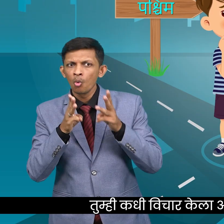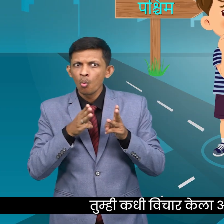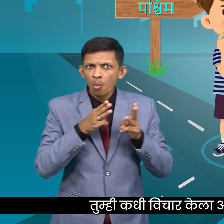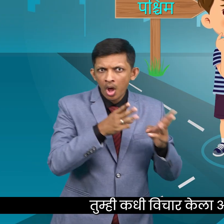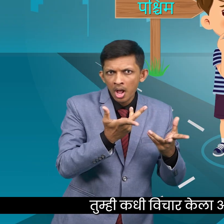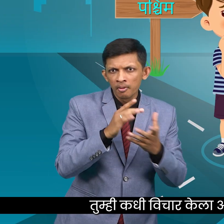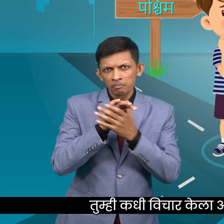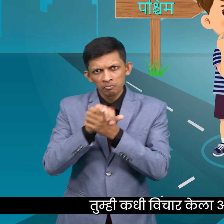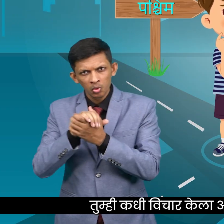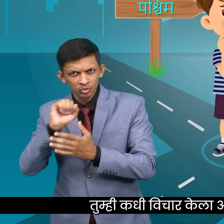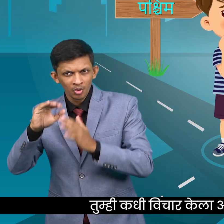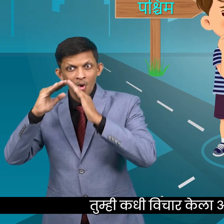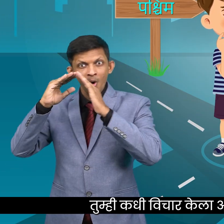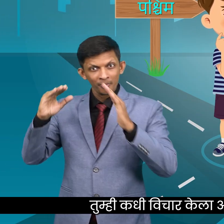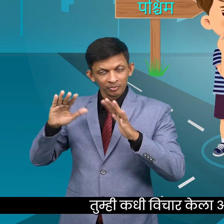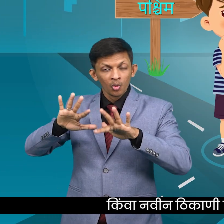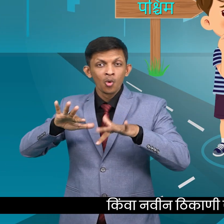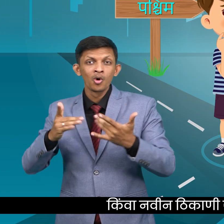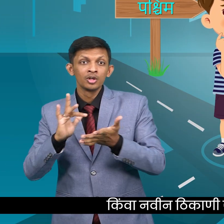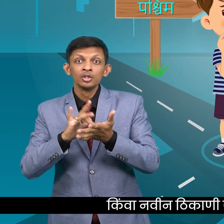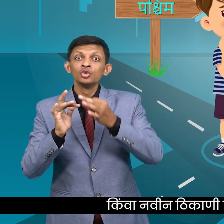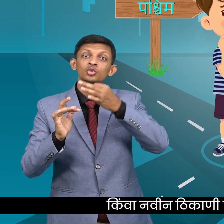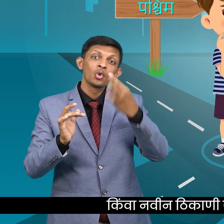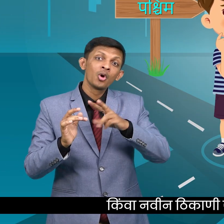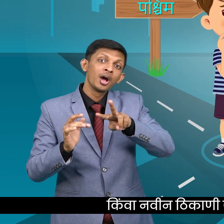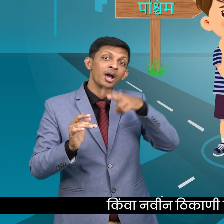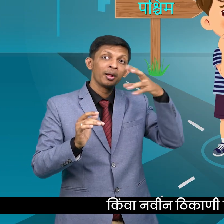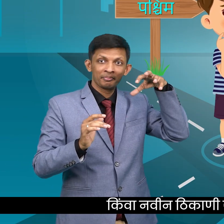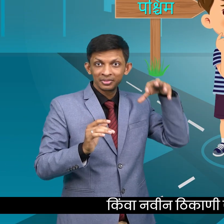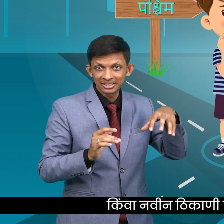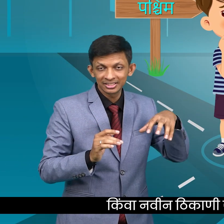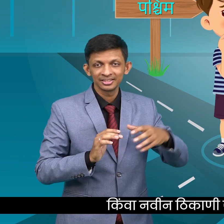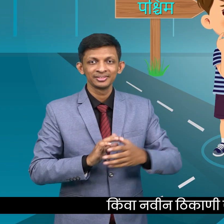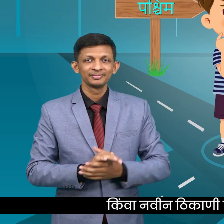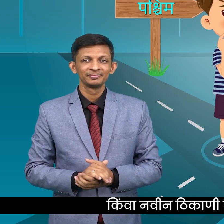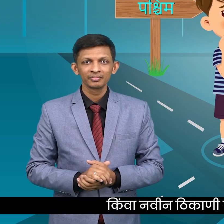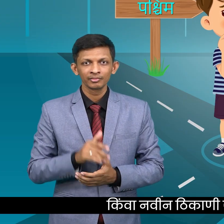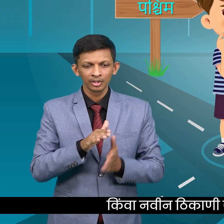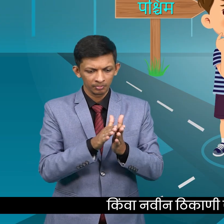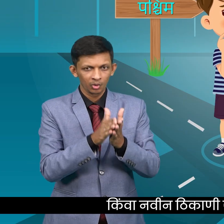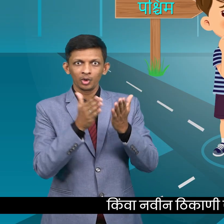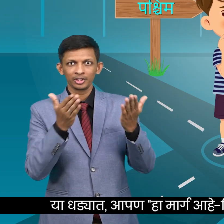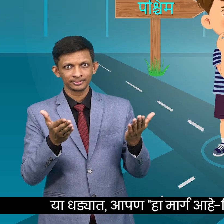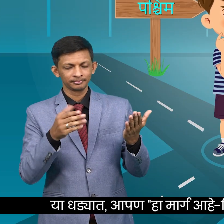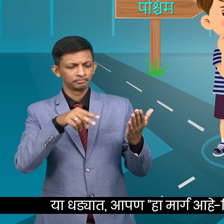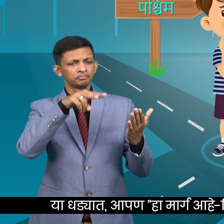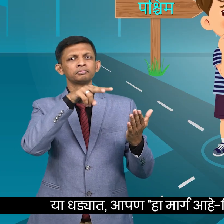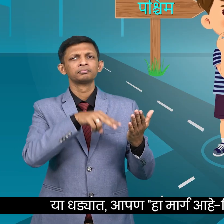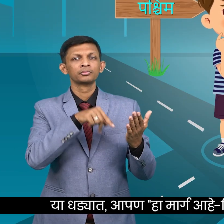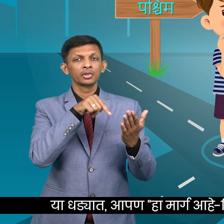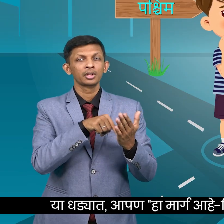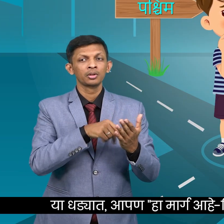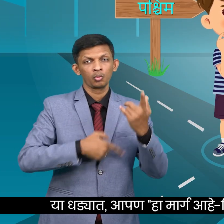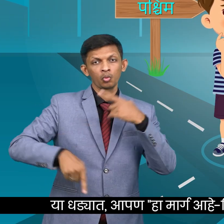का की आपण मित्राच्या घरी किंवा नवीन ठिकाणी जाण्याचा मार्ग कसा शोधतो? या